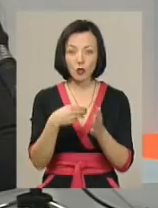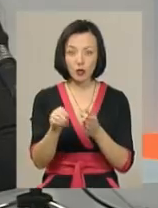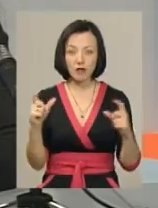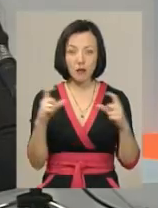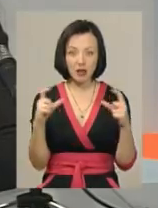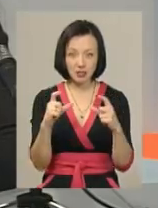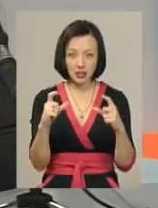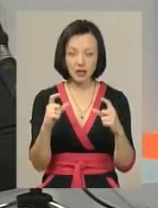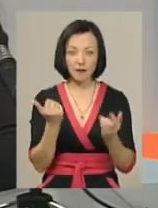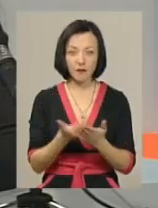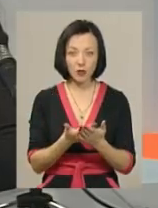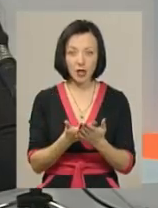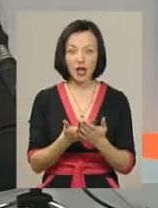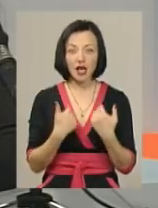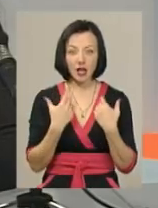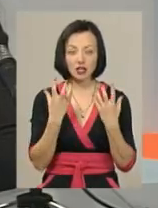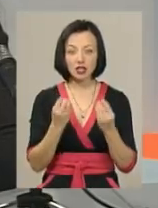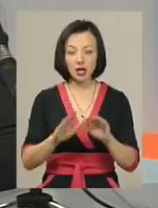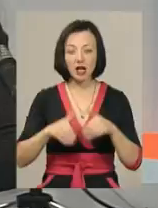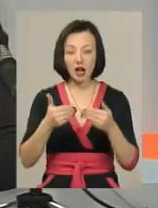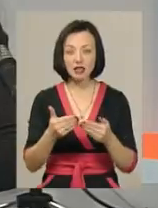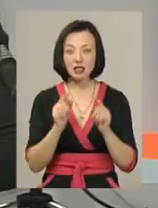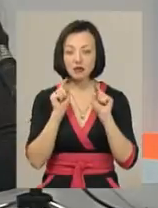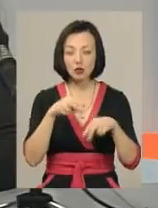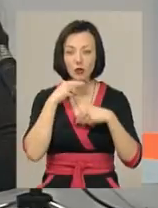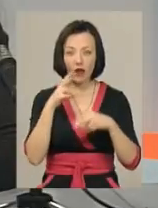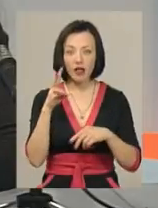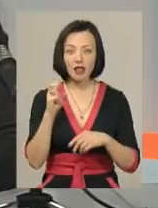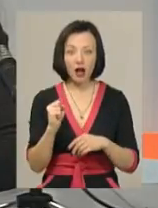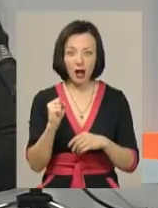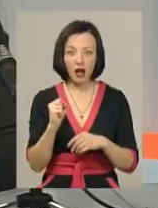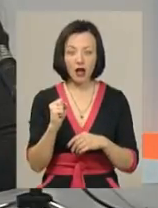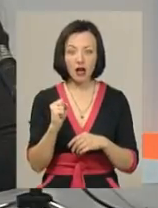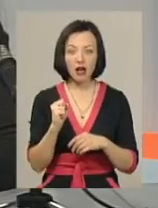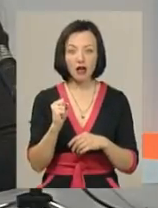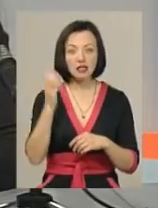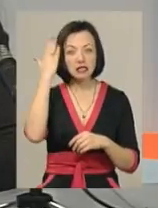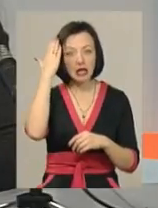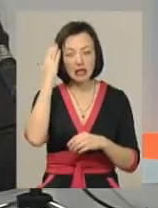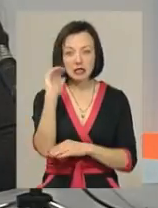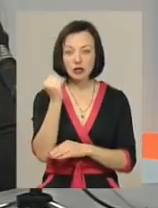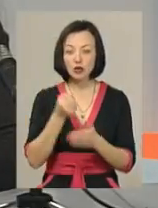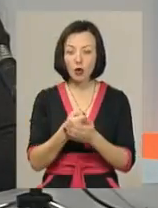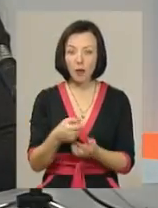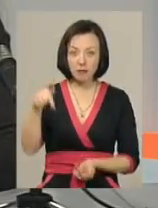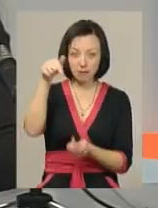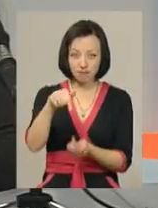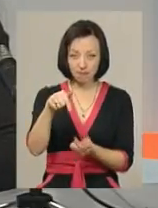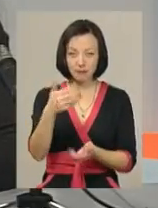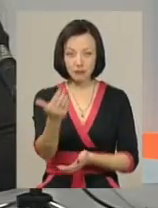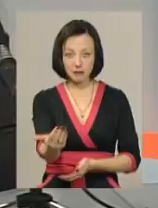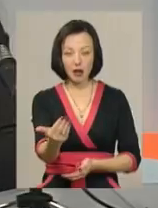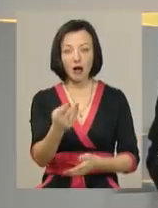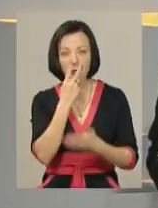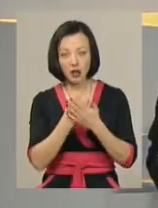магазині Ось я би ще радила звернути увагу на знову ж таки схильність дитини до до певного виду занять Наприклад якщо